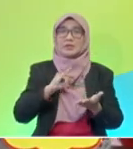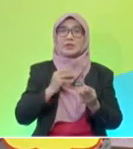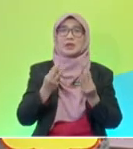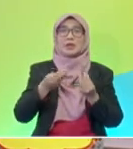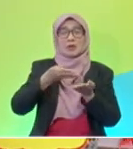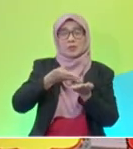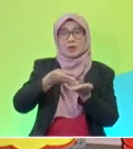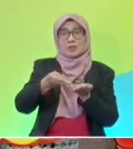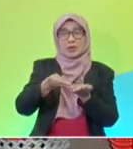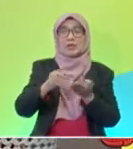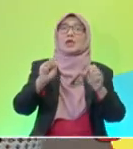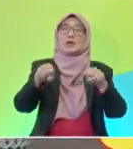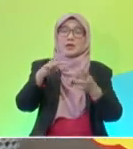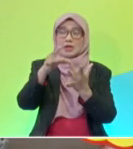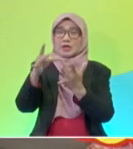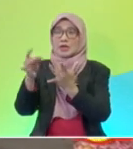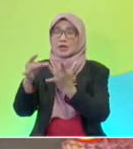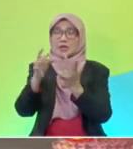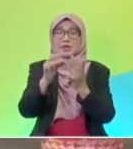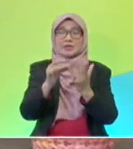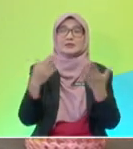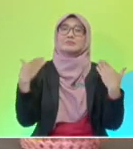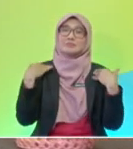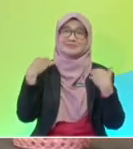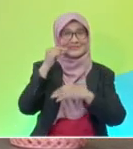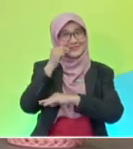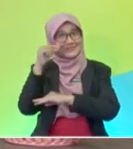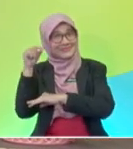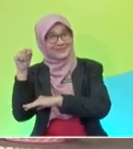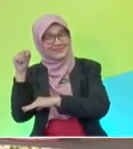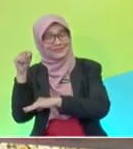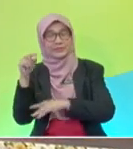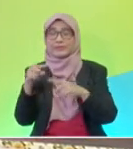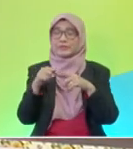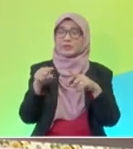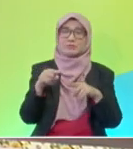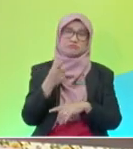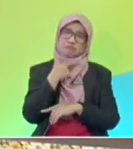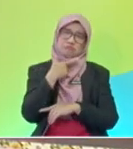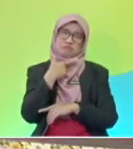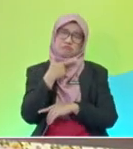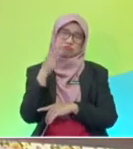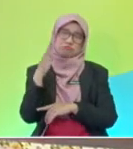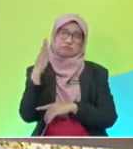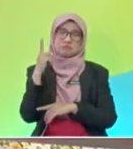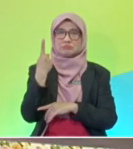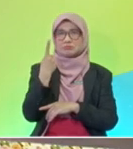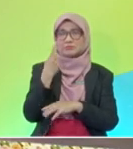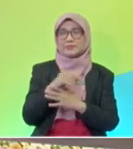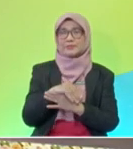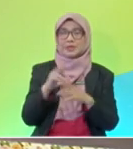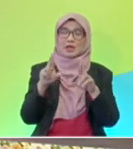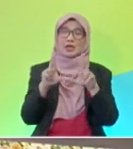ni pilih pilih dulu pilih dulu saya tengok ada pensel tapi tak naklah biasa A pensel ni